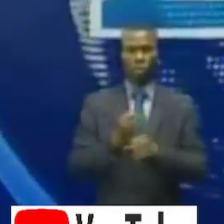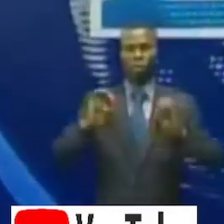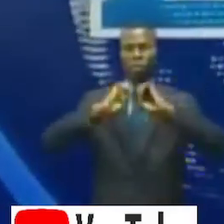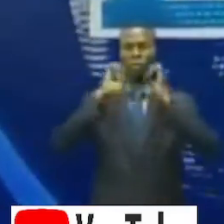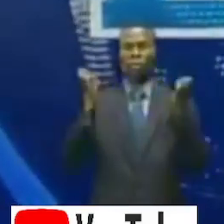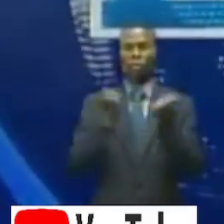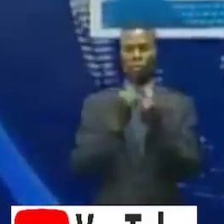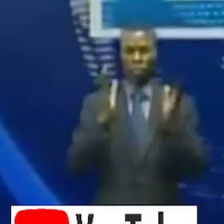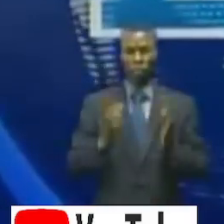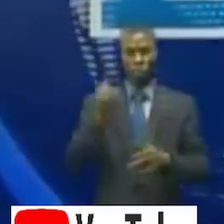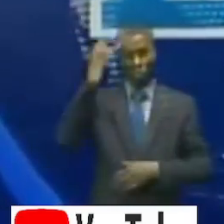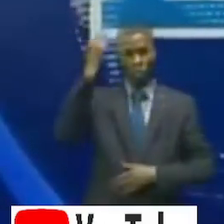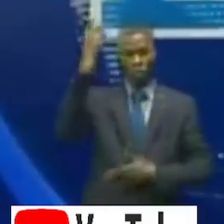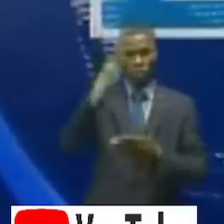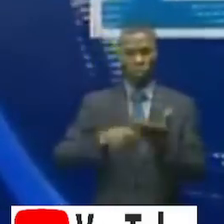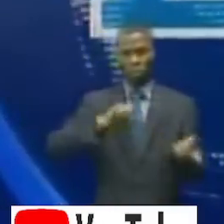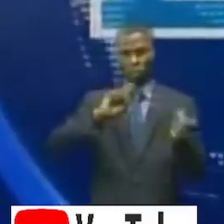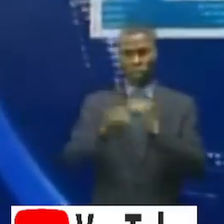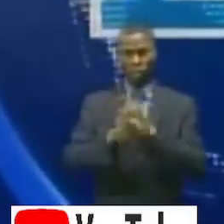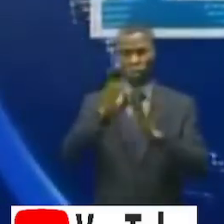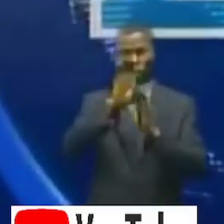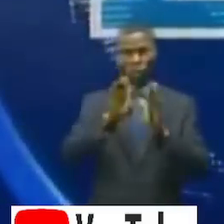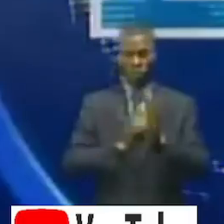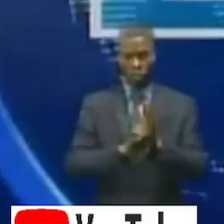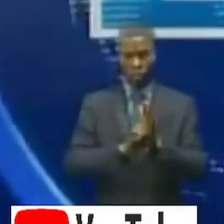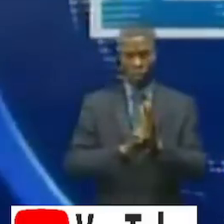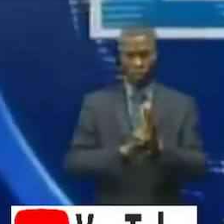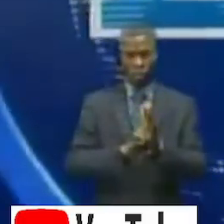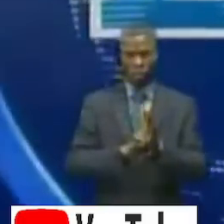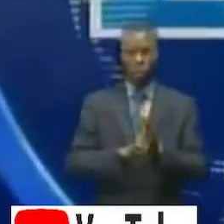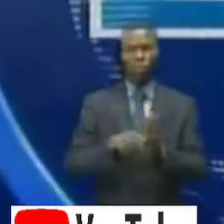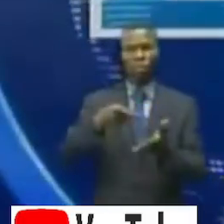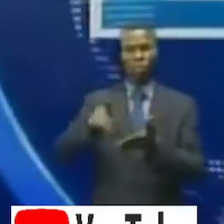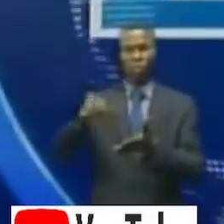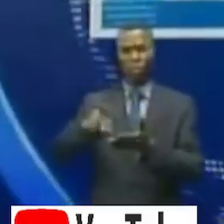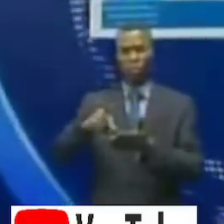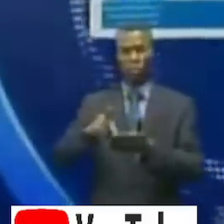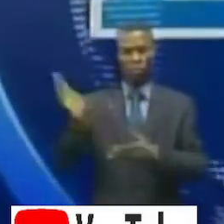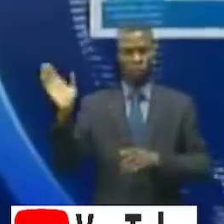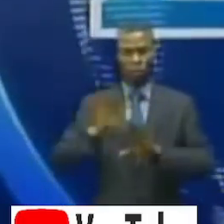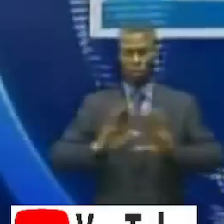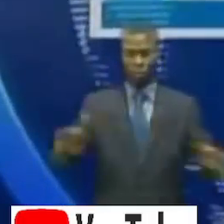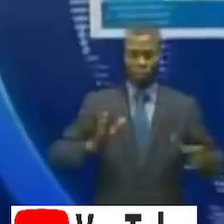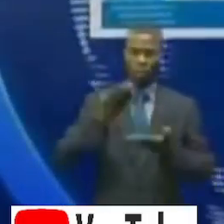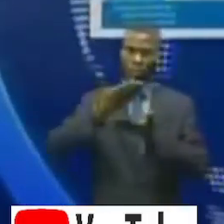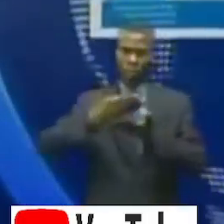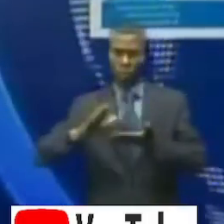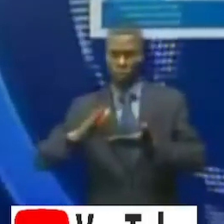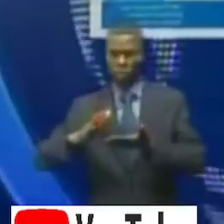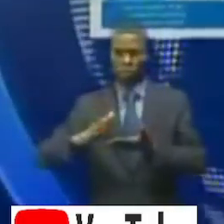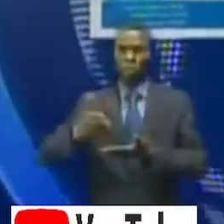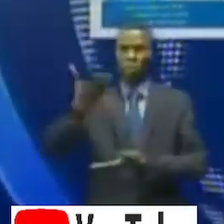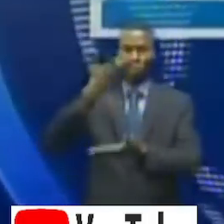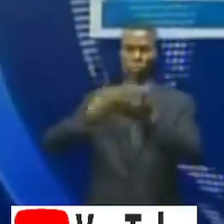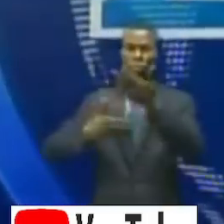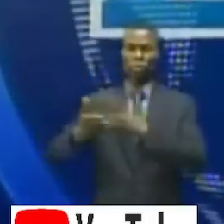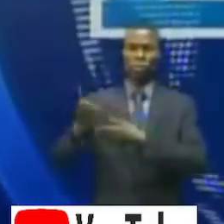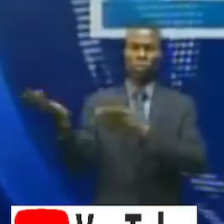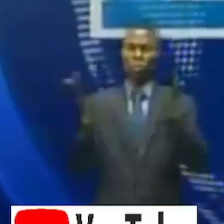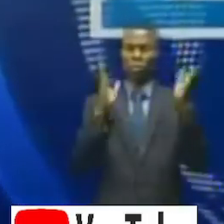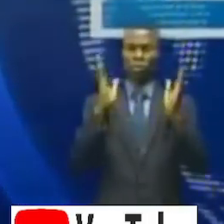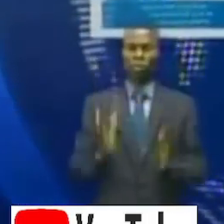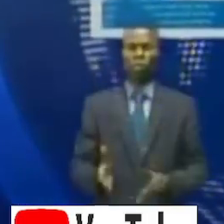entreprises. L'objectif est d'améliorer le rendement et la maîtrise des étapes de passation de marché.